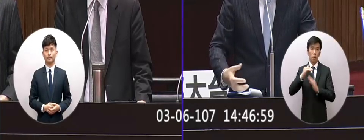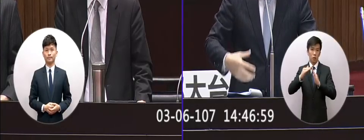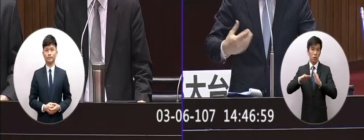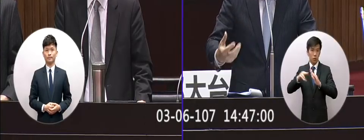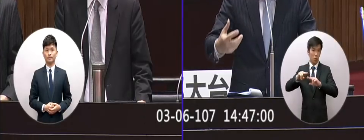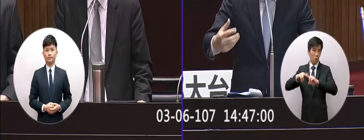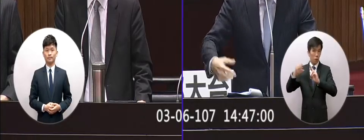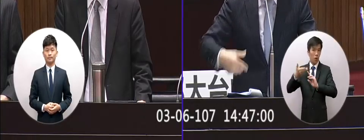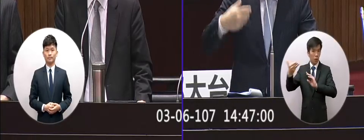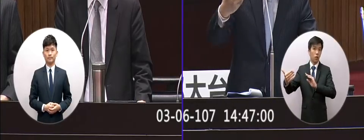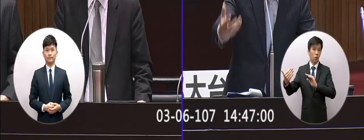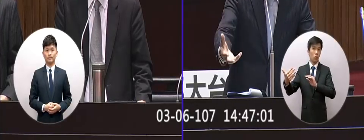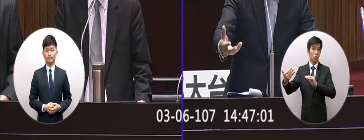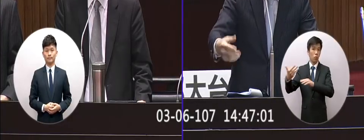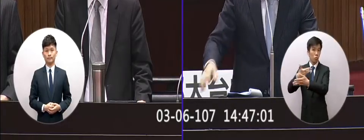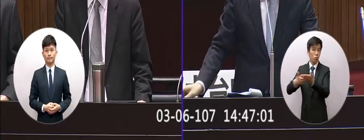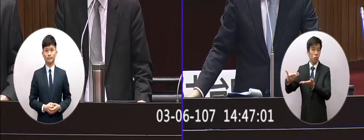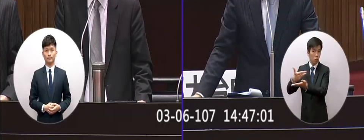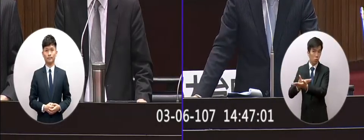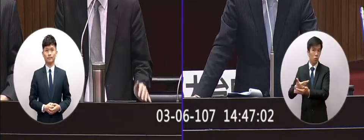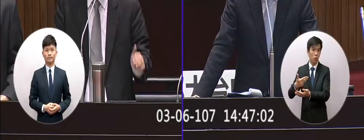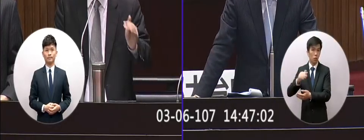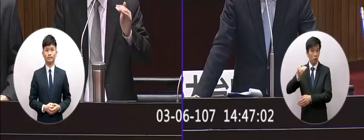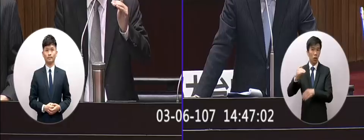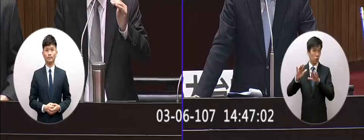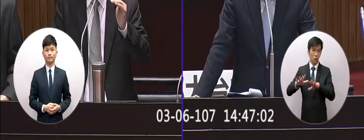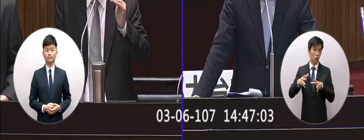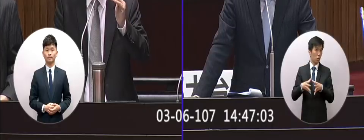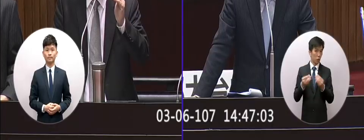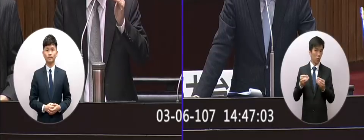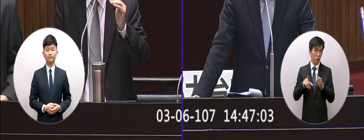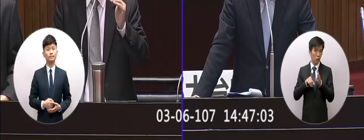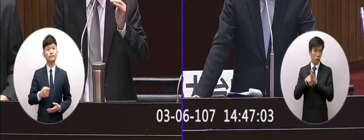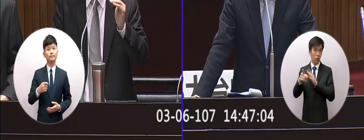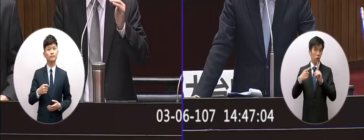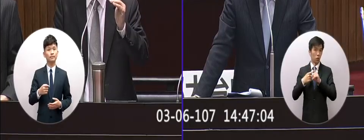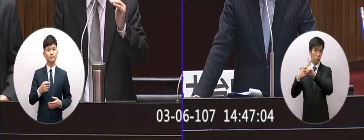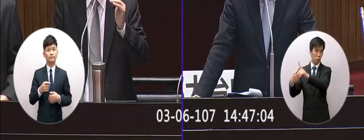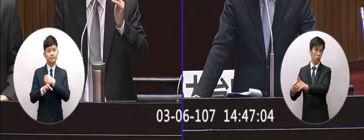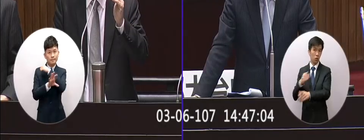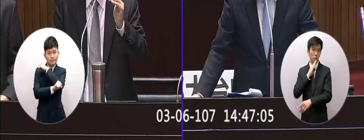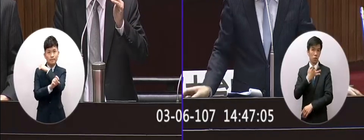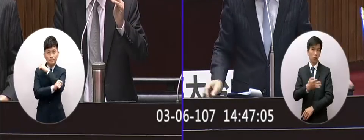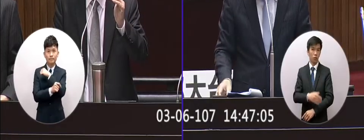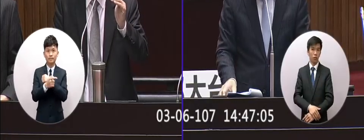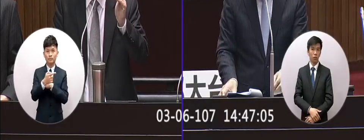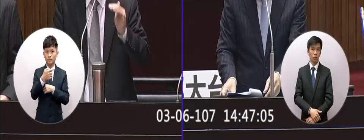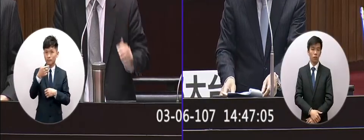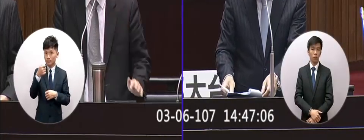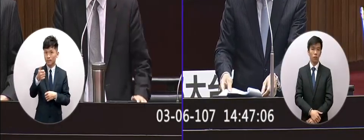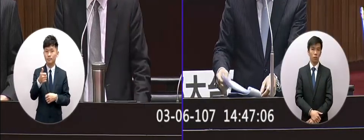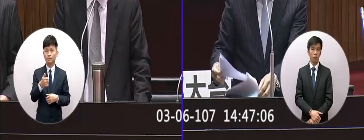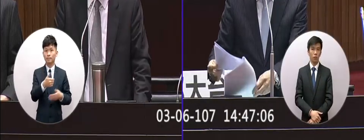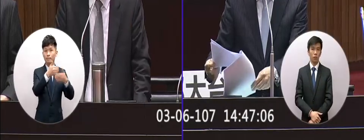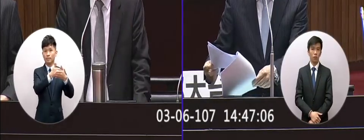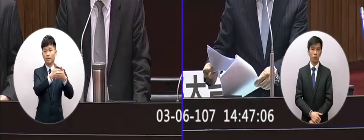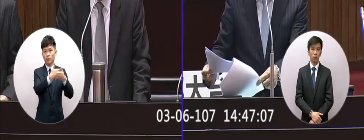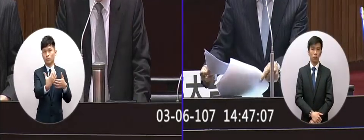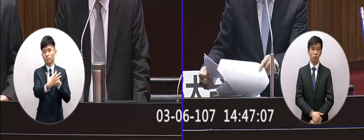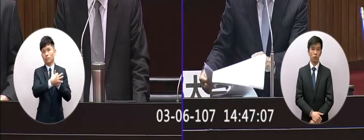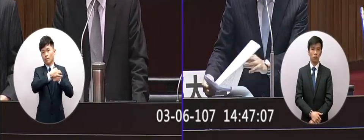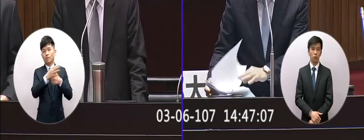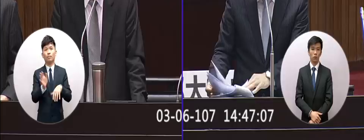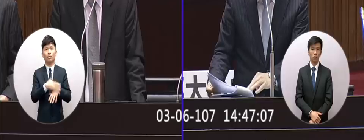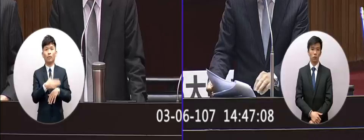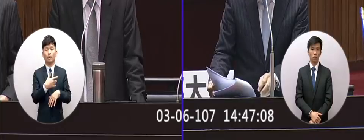在不用开放，我们就可以过去了。所以你认为， 就是说至少了哈，我们没有受制于中国嘛？他